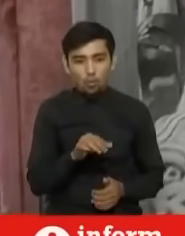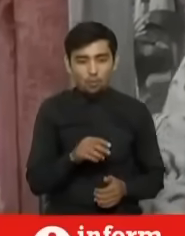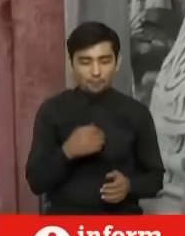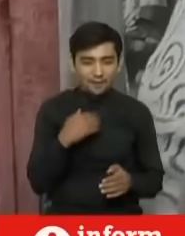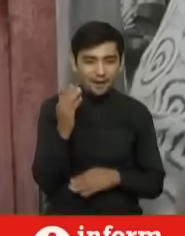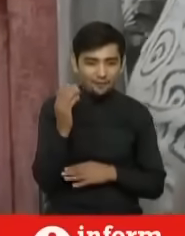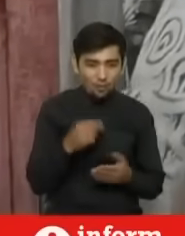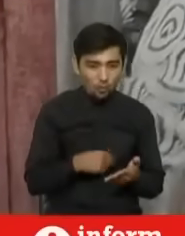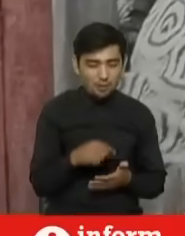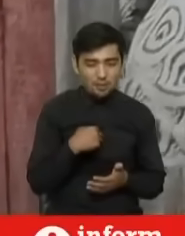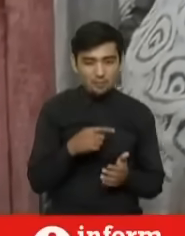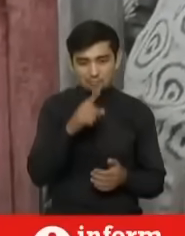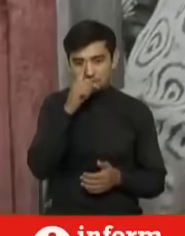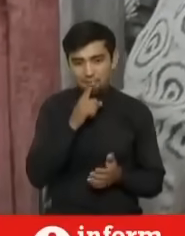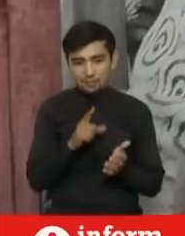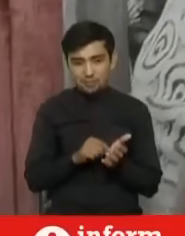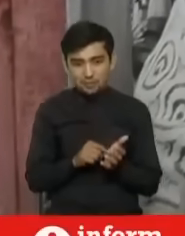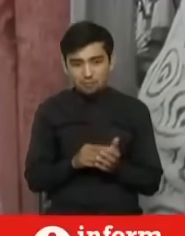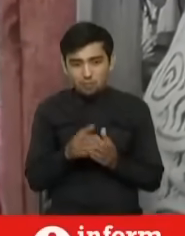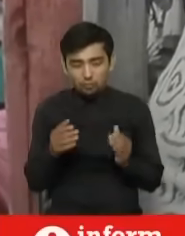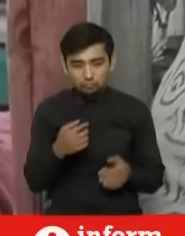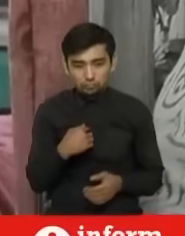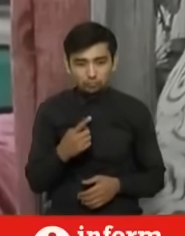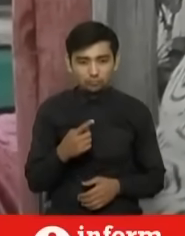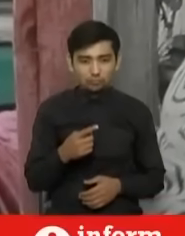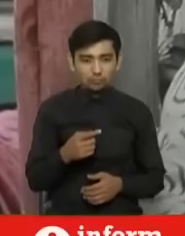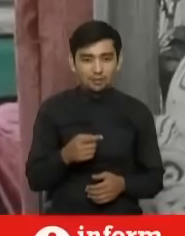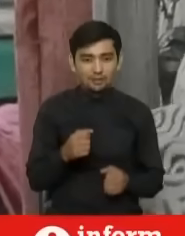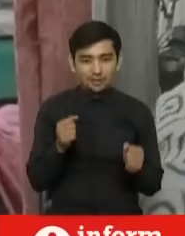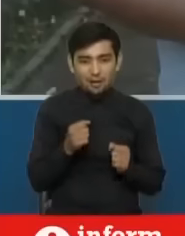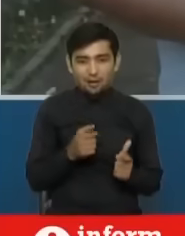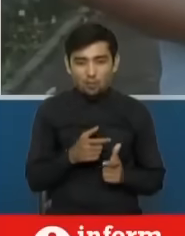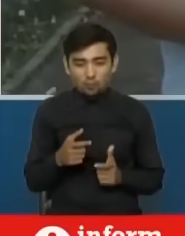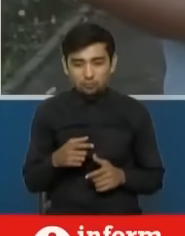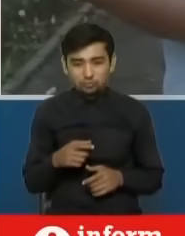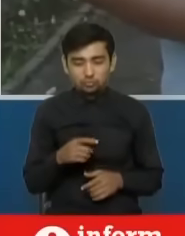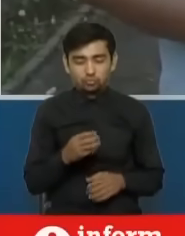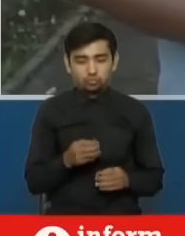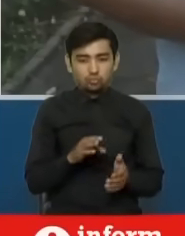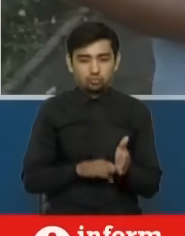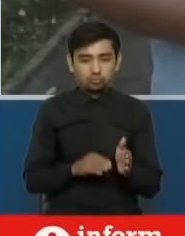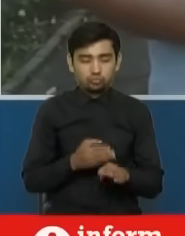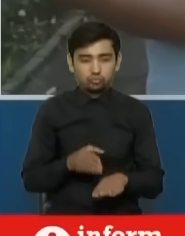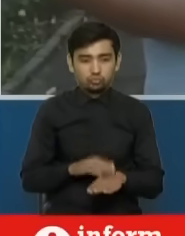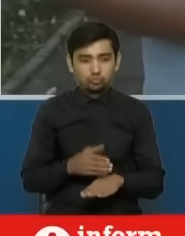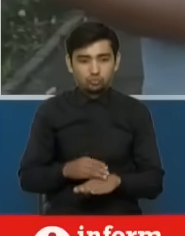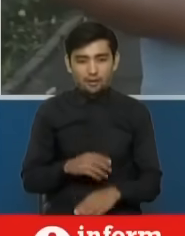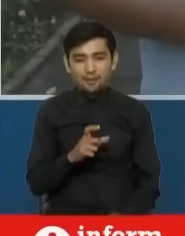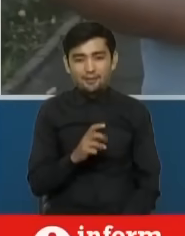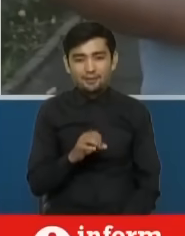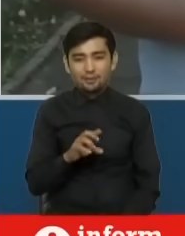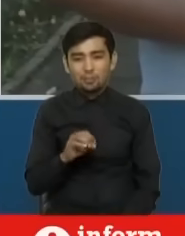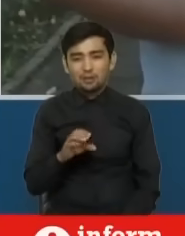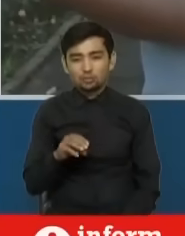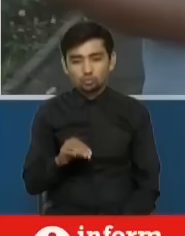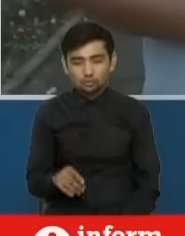Бұл менің бір айлық зейнетақымнан да көп. Қысқа дайындық қиын болып барады. Шубаркөлден бөлек екібастұз бен Майкөбенің көмірде